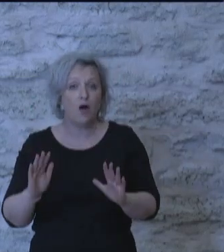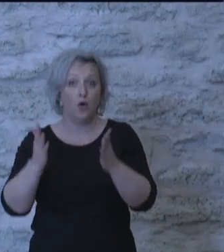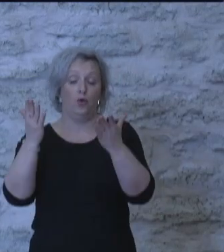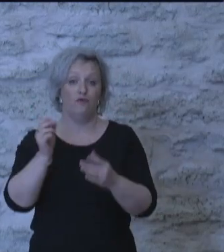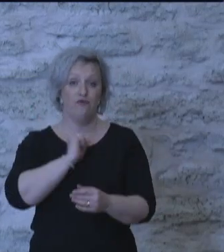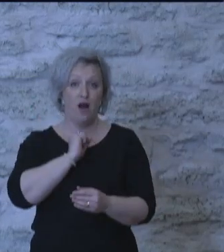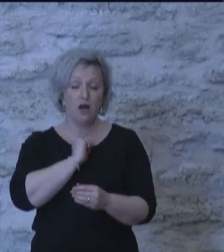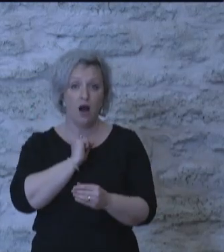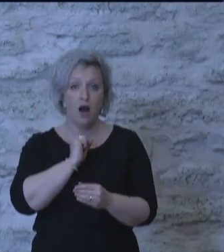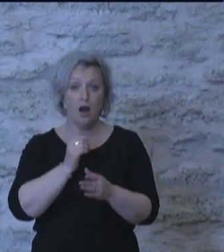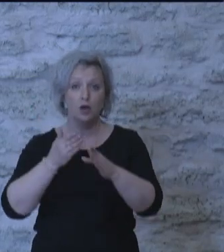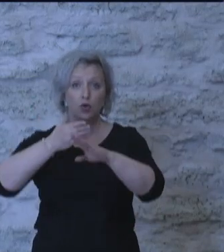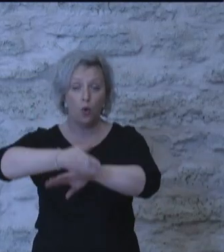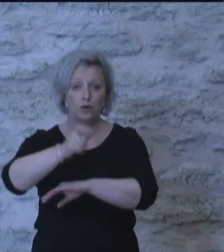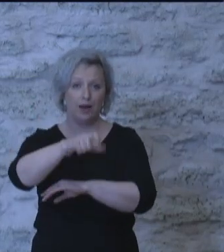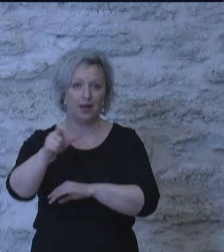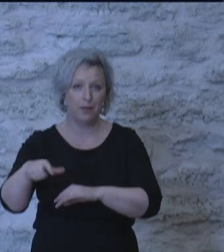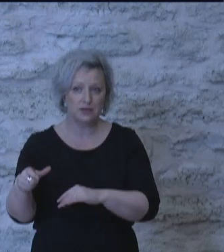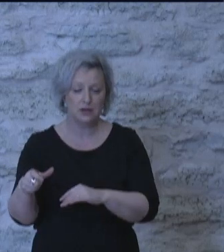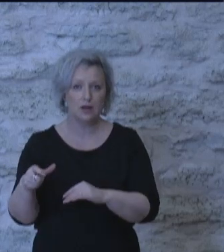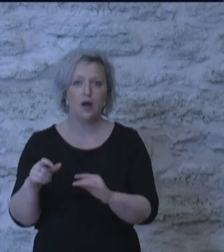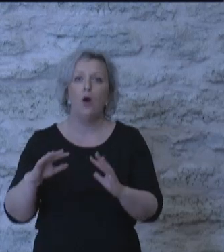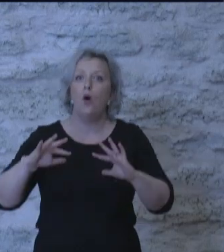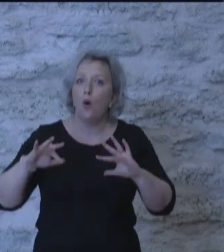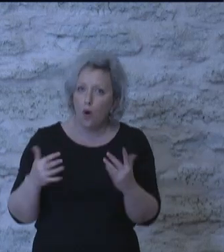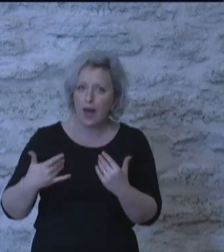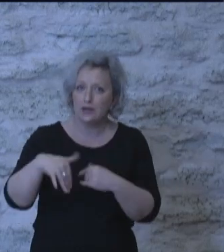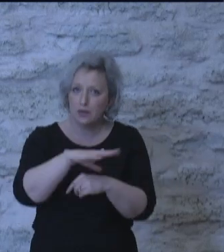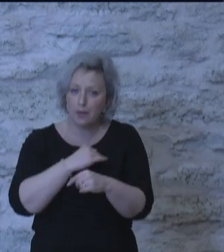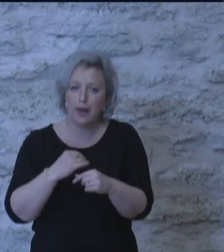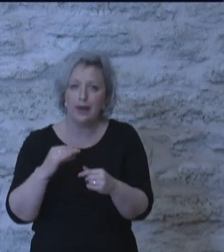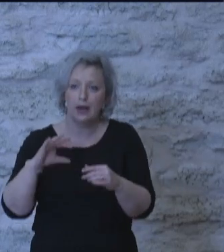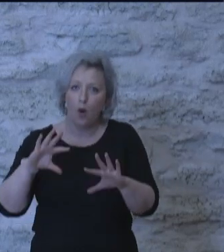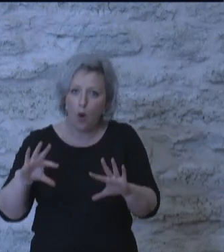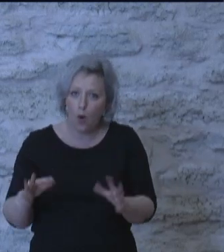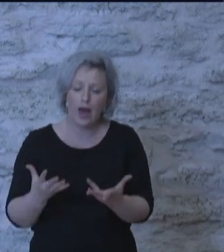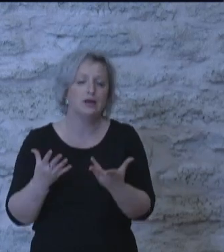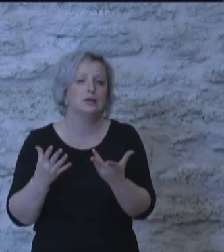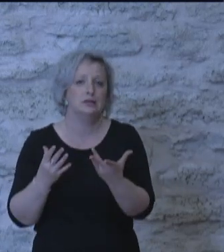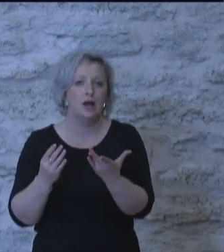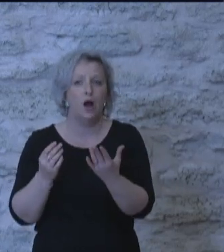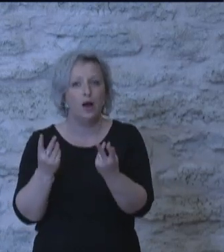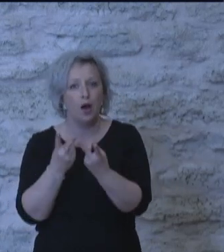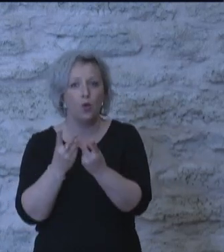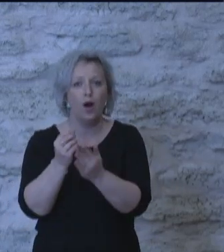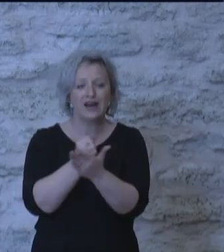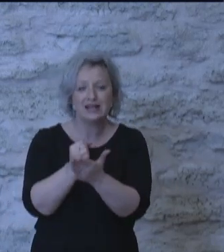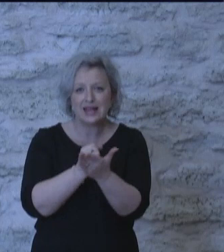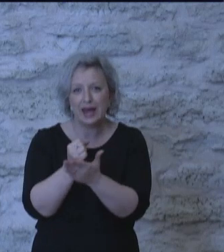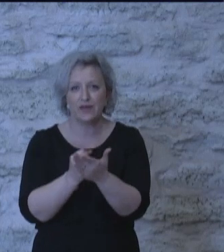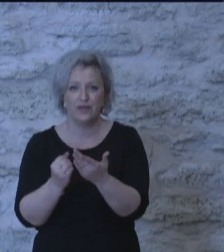vaja lisajõud. Ja selleks, et meil oleks olemas see lisajõu võtmise reservaar,